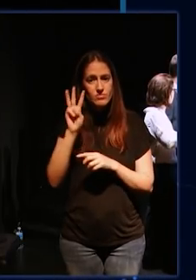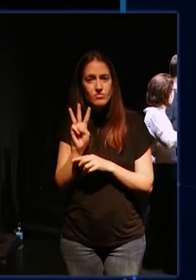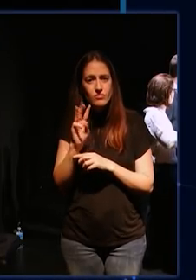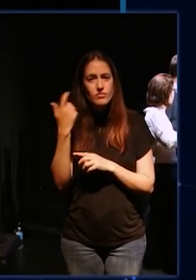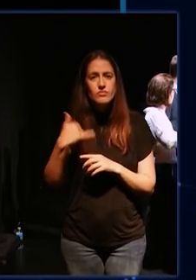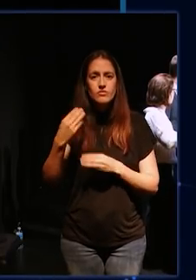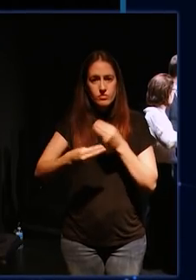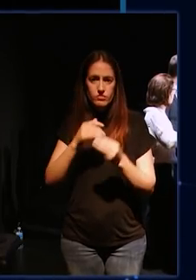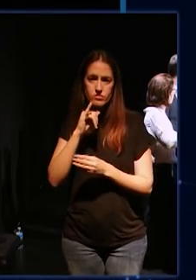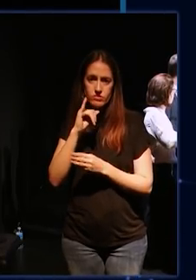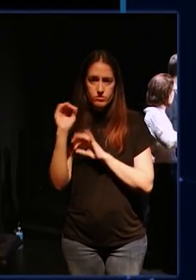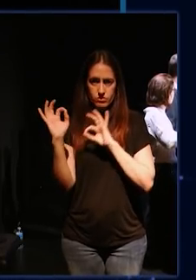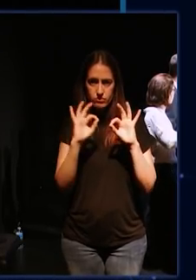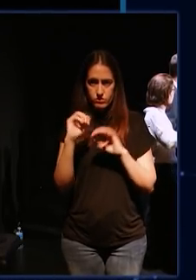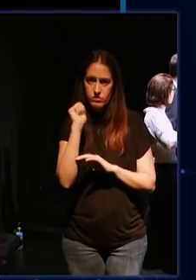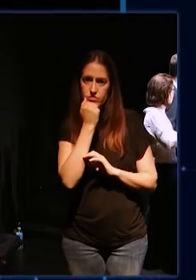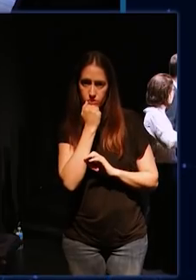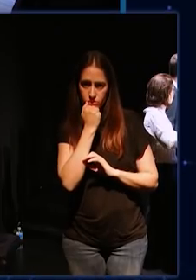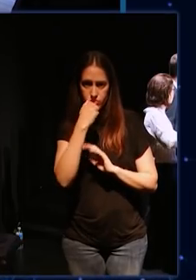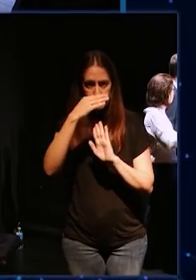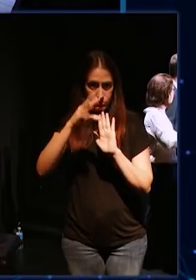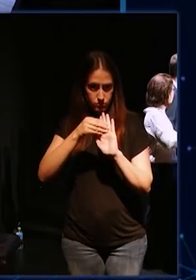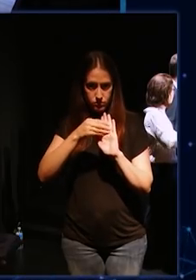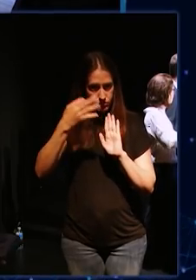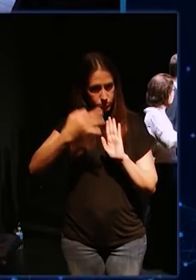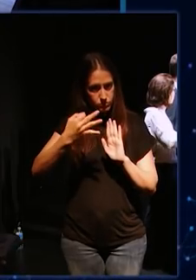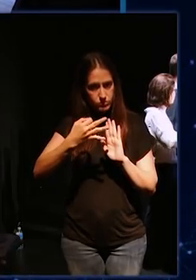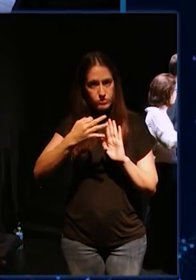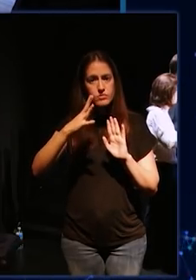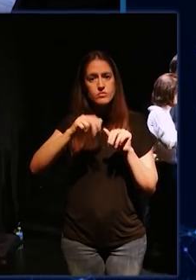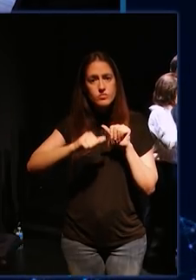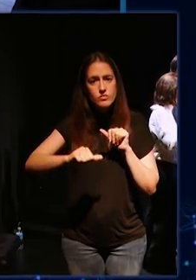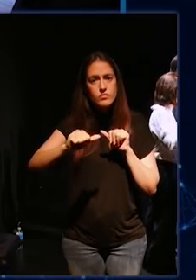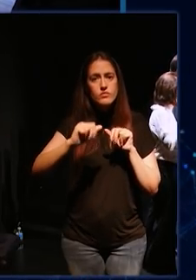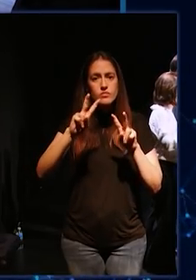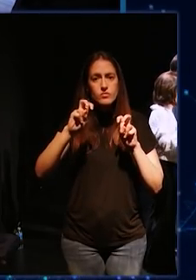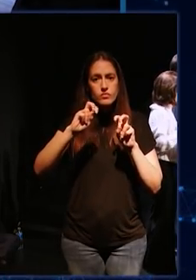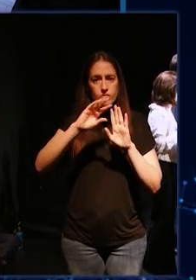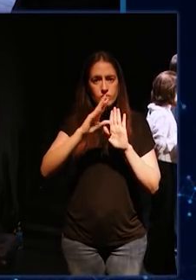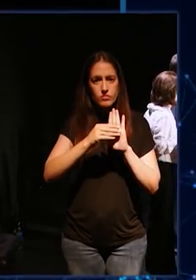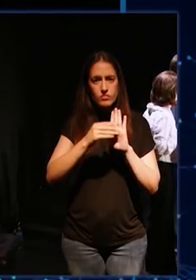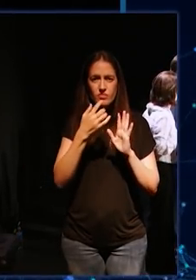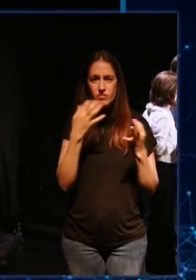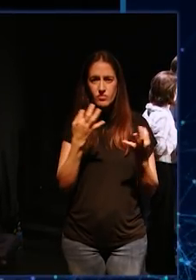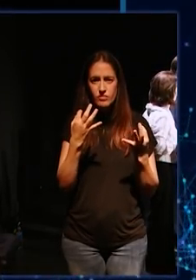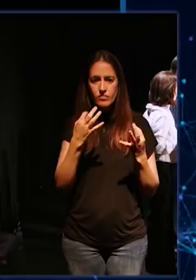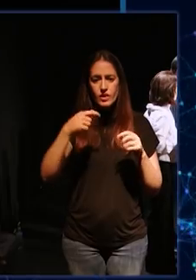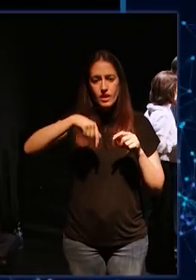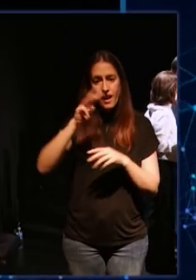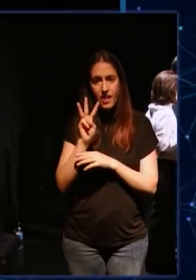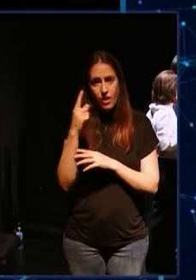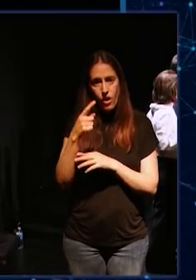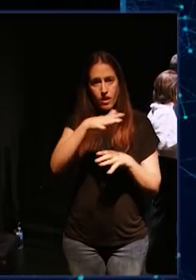una demanda forta i acreditada, i això ho tenim sobradament acreditat, però a més ara la nova nomenclatura és que haurem de manifestar que a Cardeu tenim una